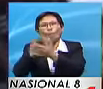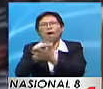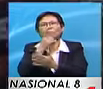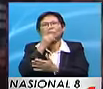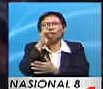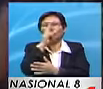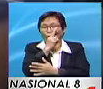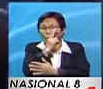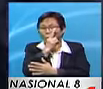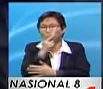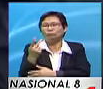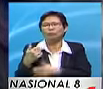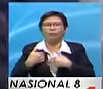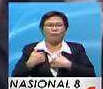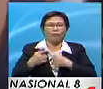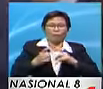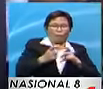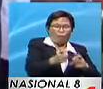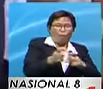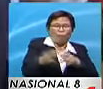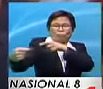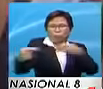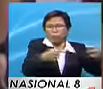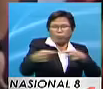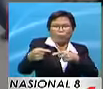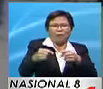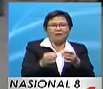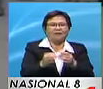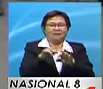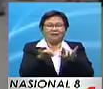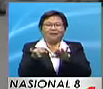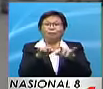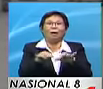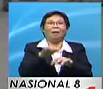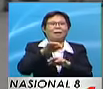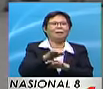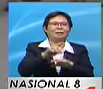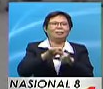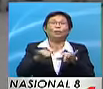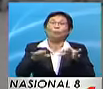Paduka Sri Rosmah Mansor pula menyampaikan hadiah pertandingan jari jemari di TH Hotel.